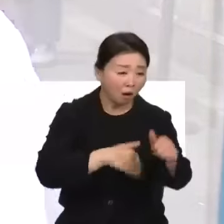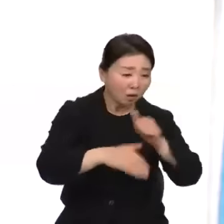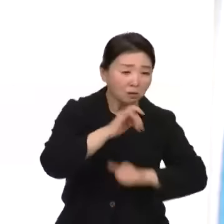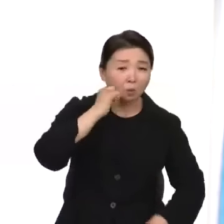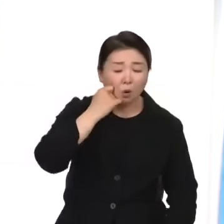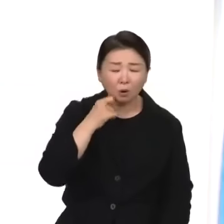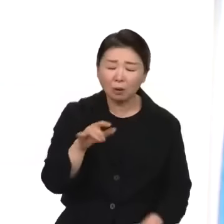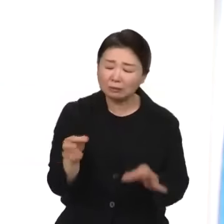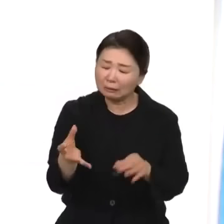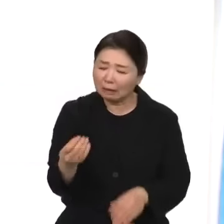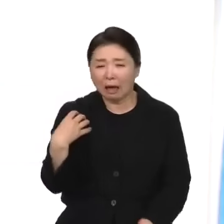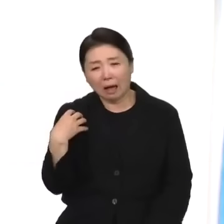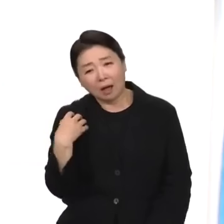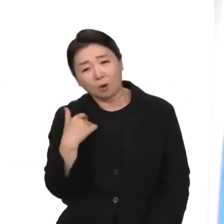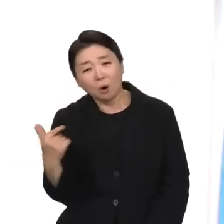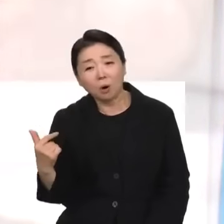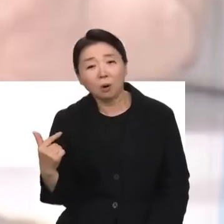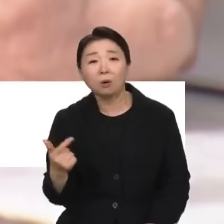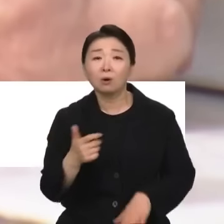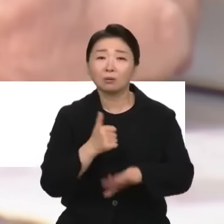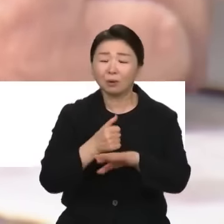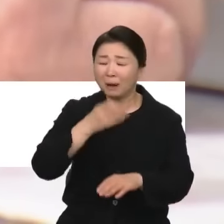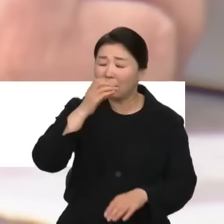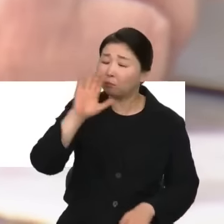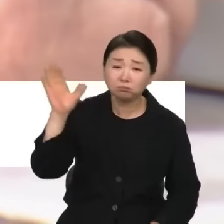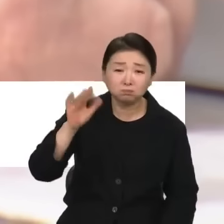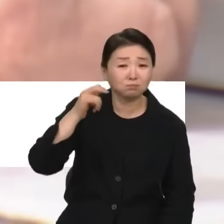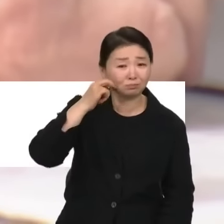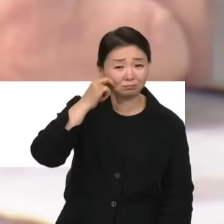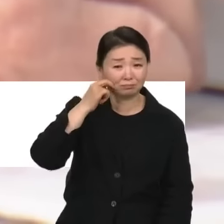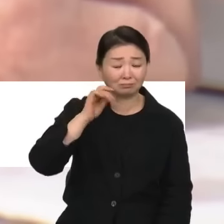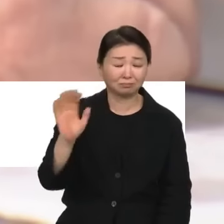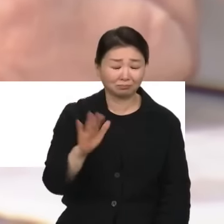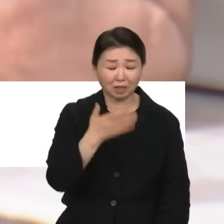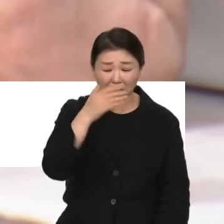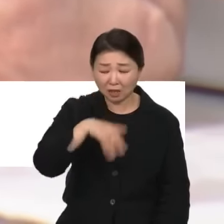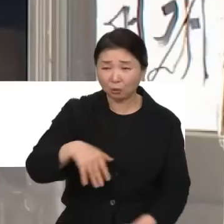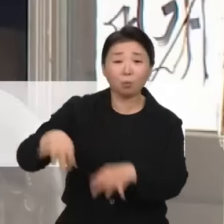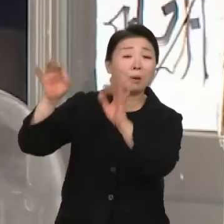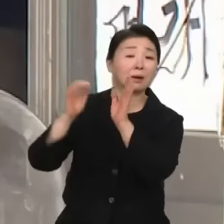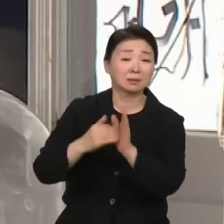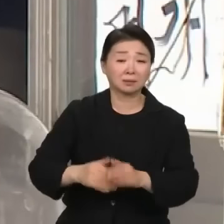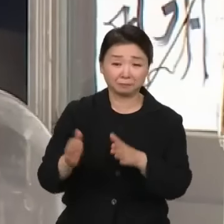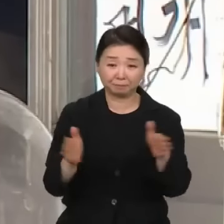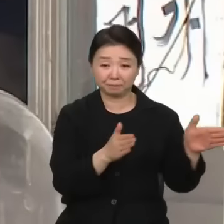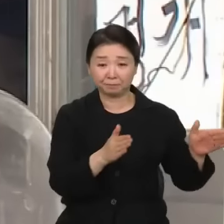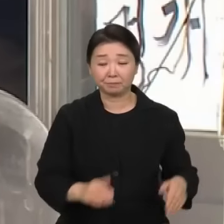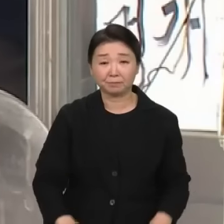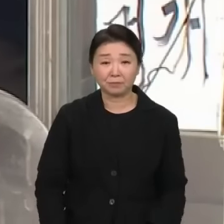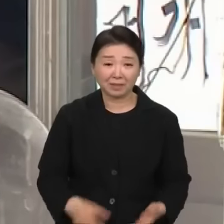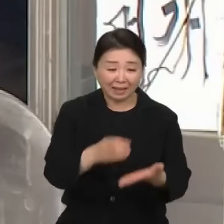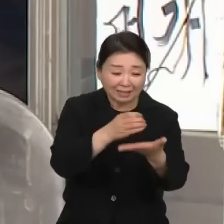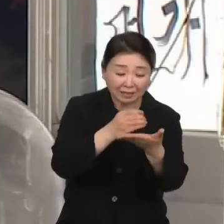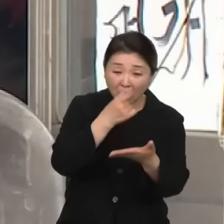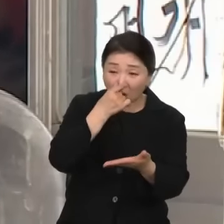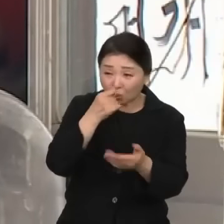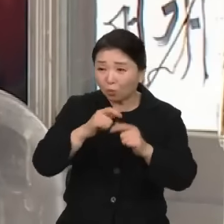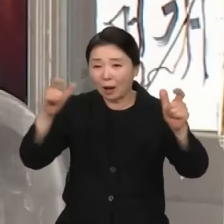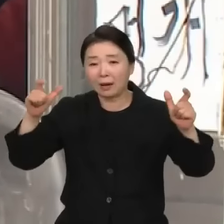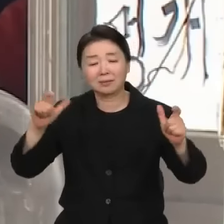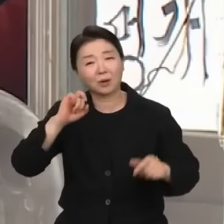대출도 많고 그러다 보니까 그렇다고 안 마실 수는 없고 식당에는 다 올랐고. 잔술 문화가 소주로까지